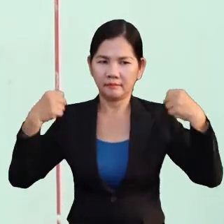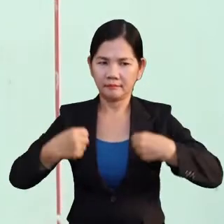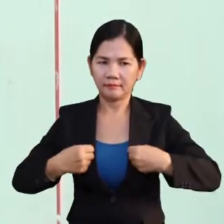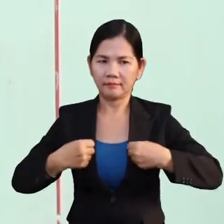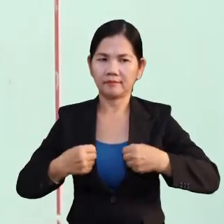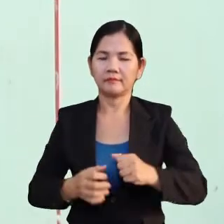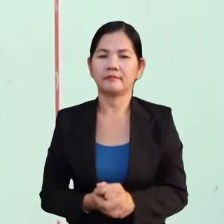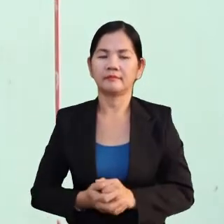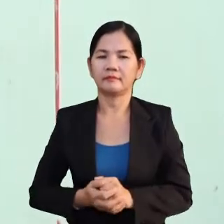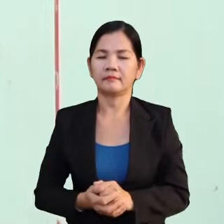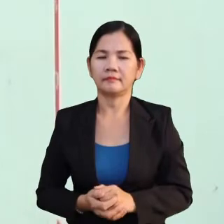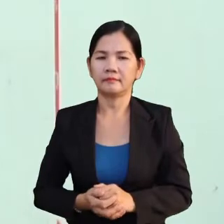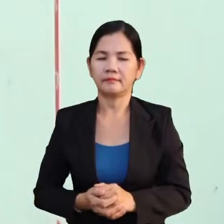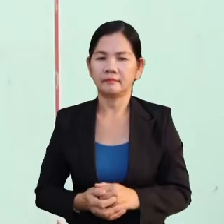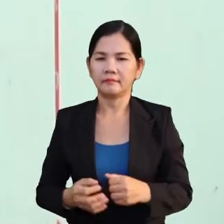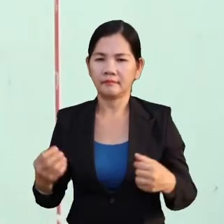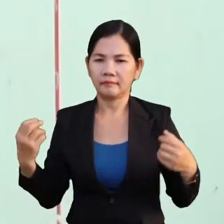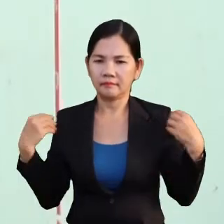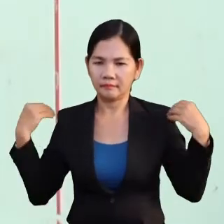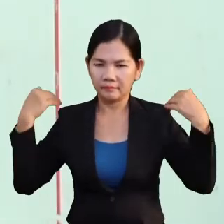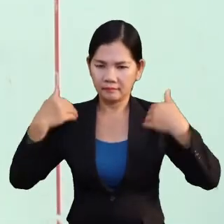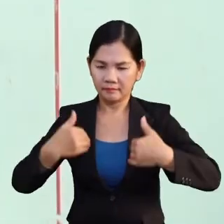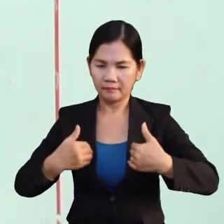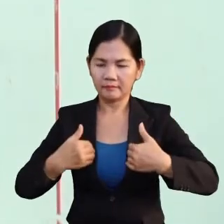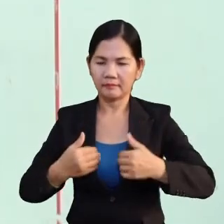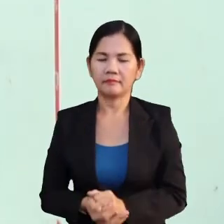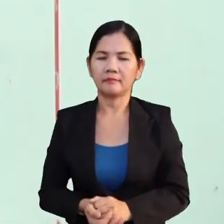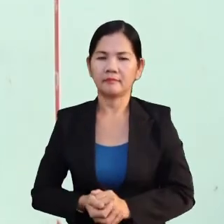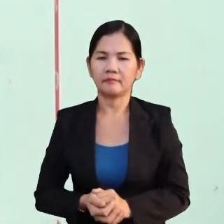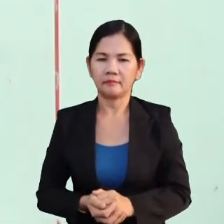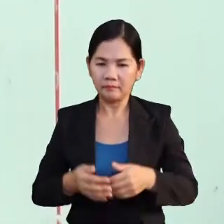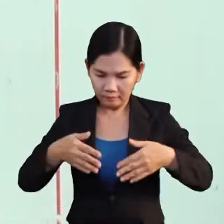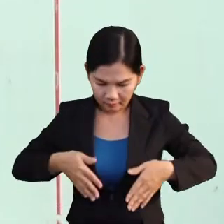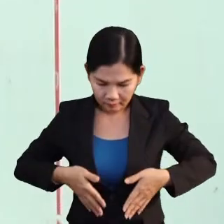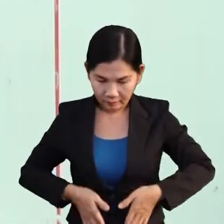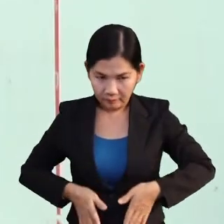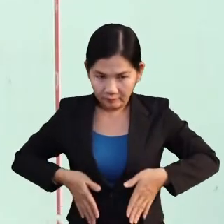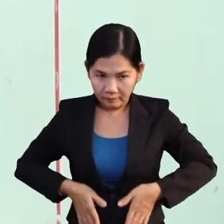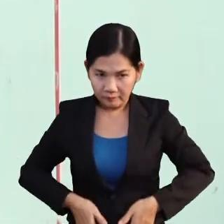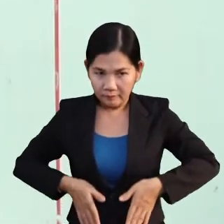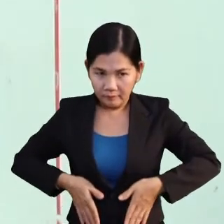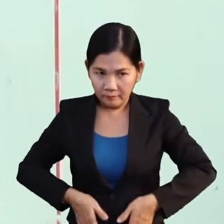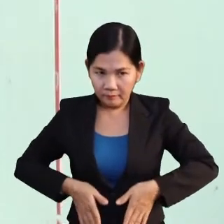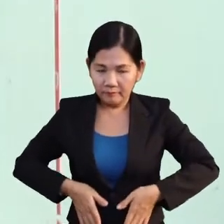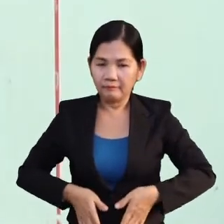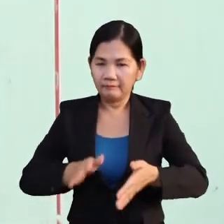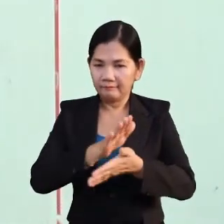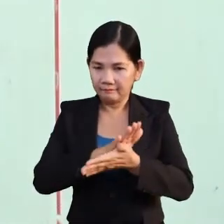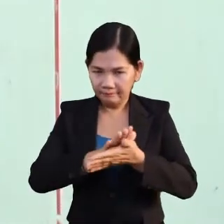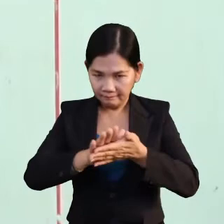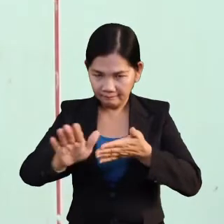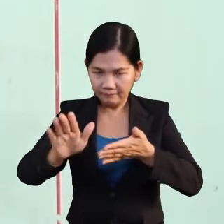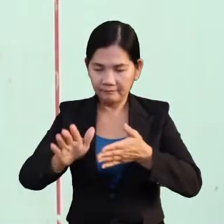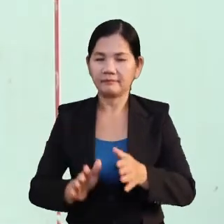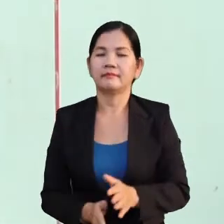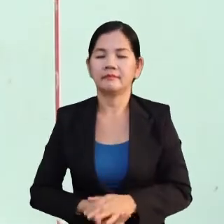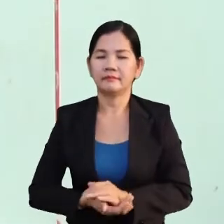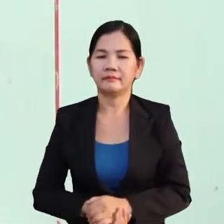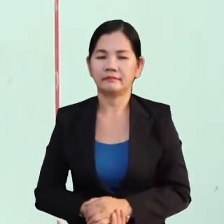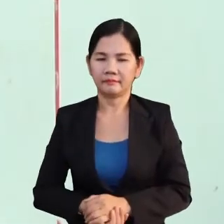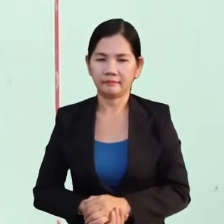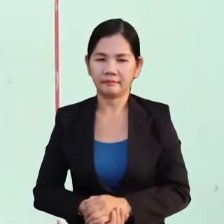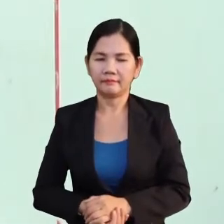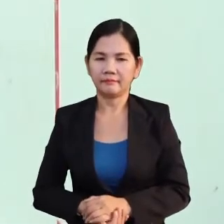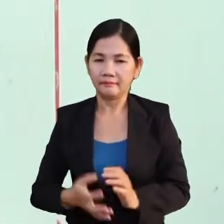ដែរកូនវាគាត់ហ្នឹងគាត់ទនួយបានស្អាតឬក៏អត់ស្អាតទេចាគាត់ទនួយបានស្អាតទេកូនណា